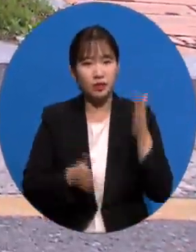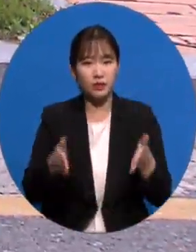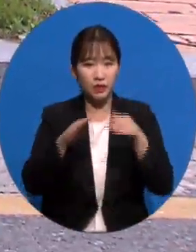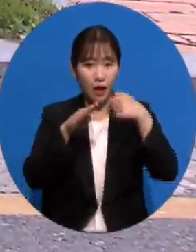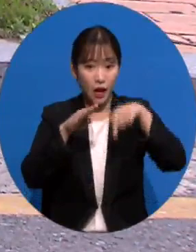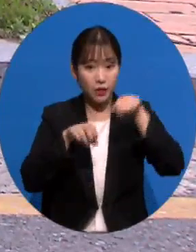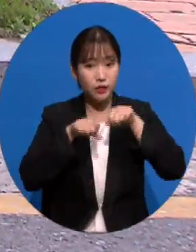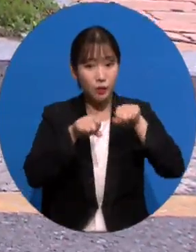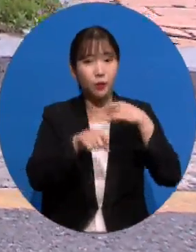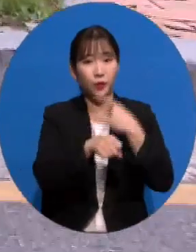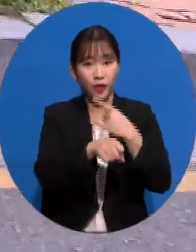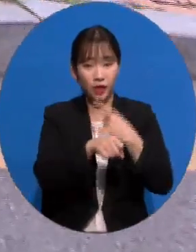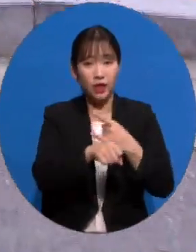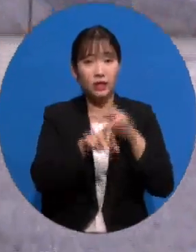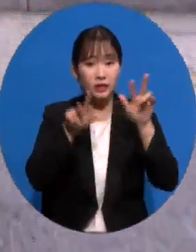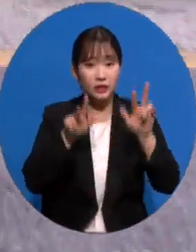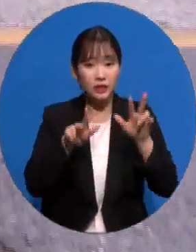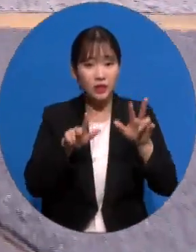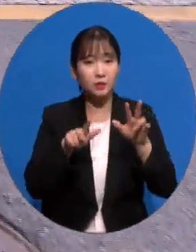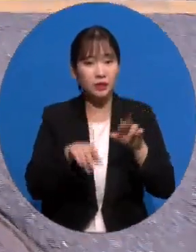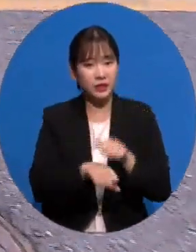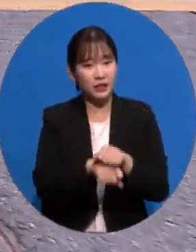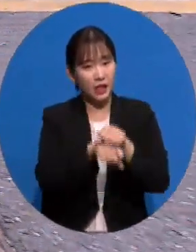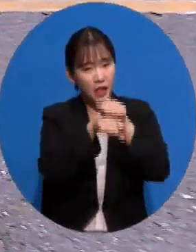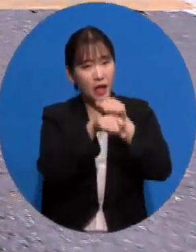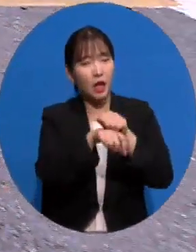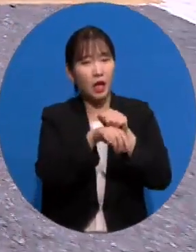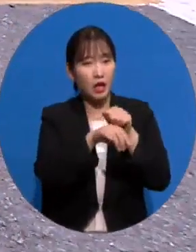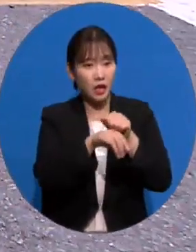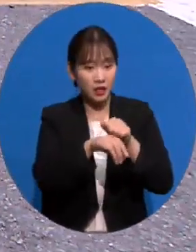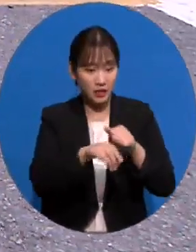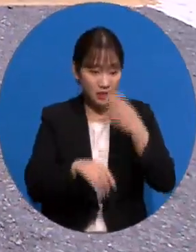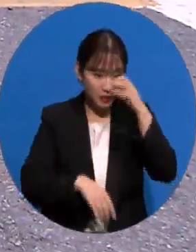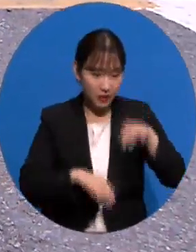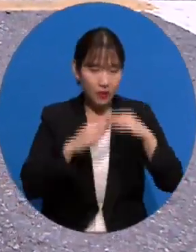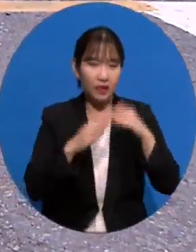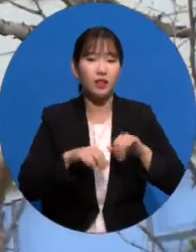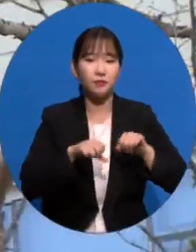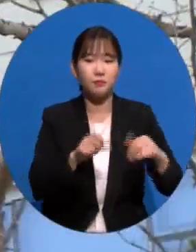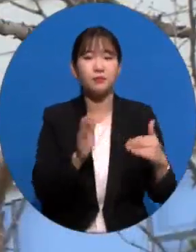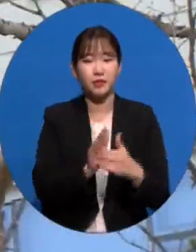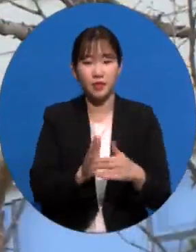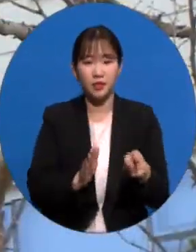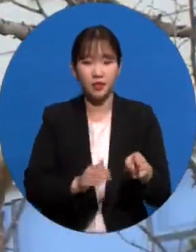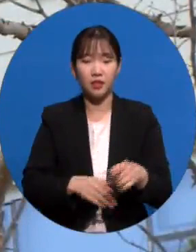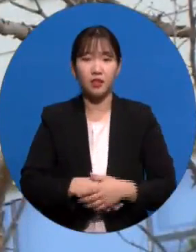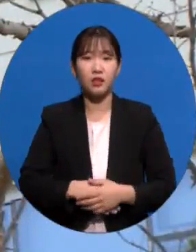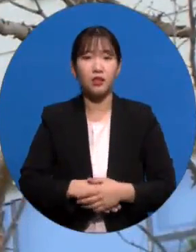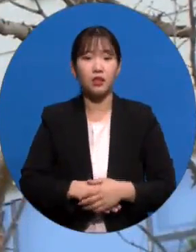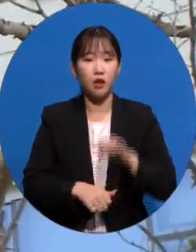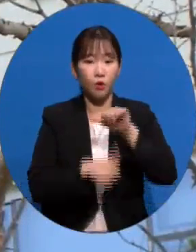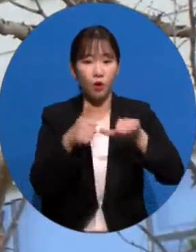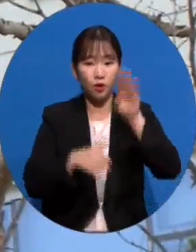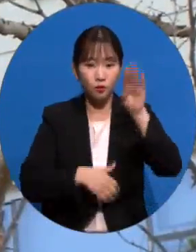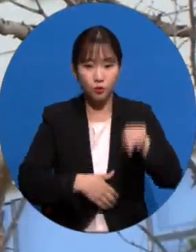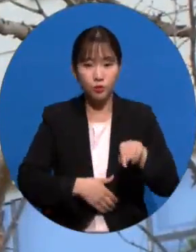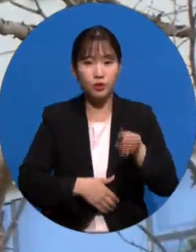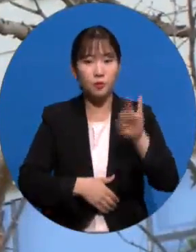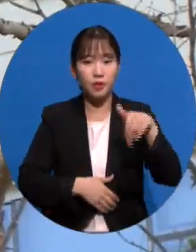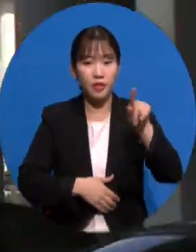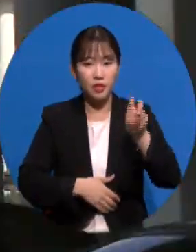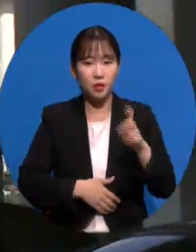내부에 청소 작업이 이뤄져 현재는 쌓여있던 슬러지가 모두 제거된 상태입니다. 그나마 환경부는